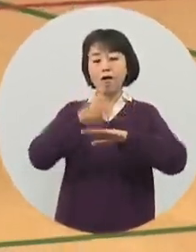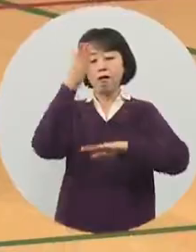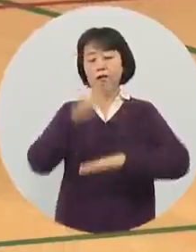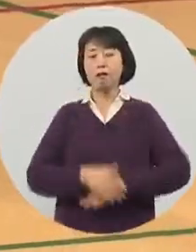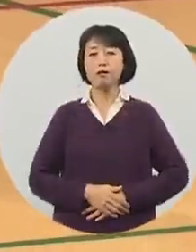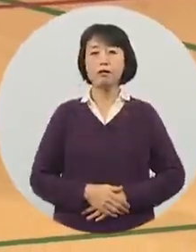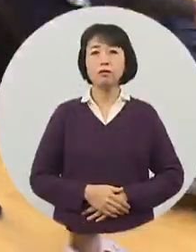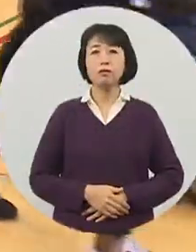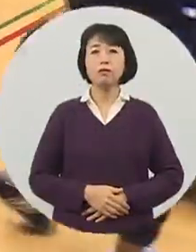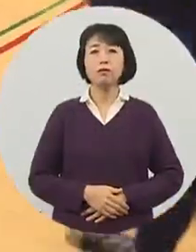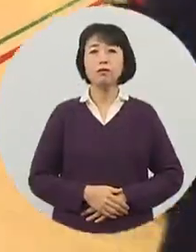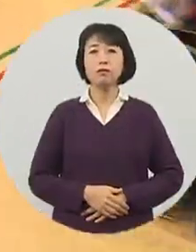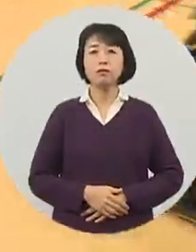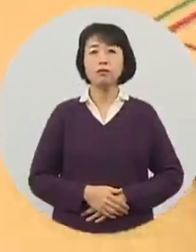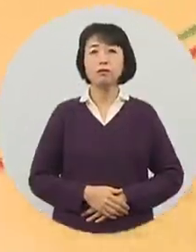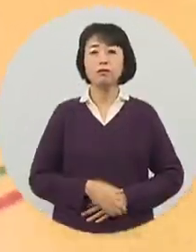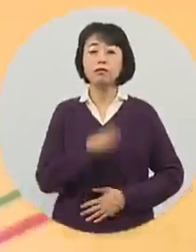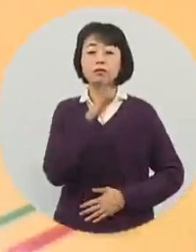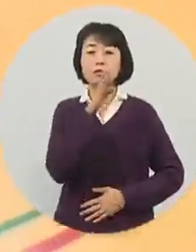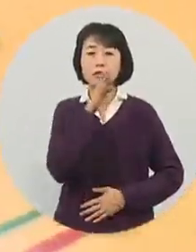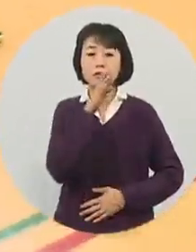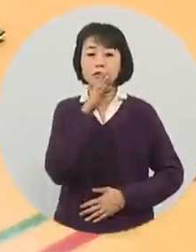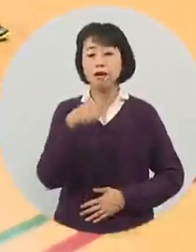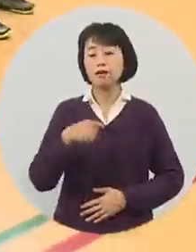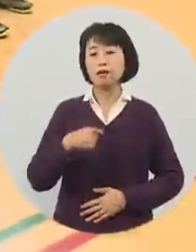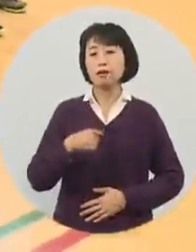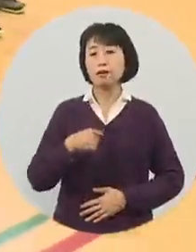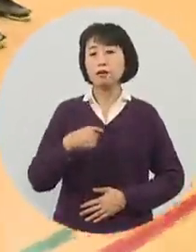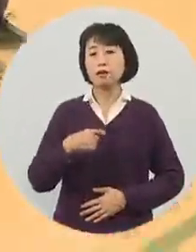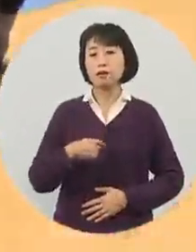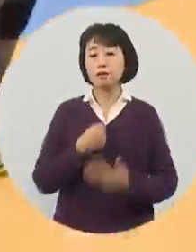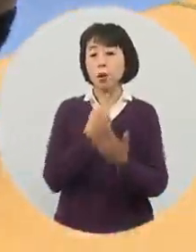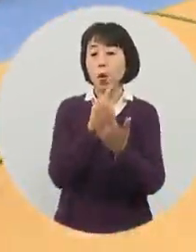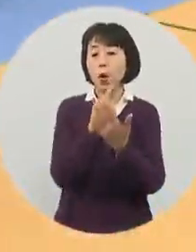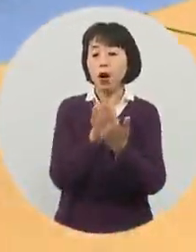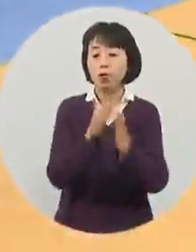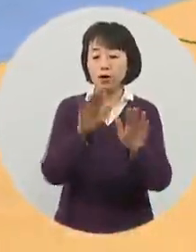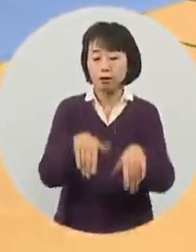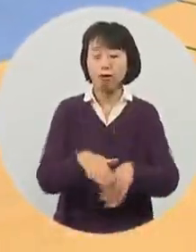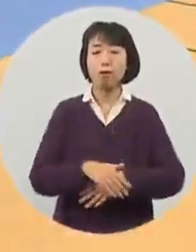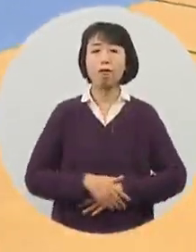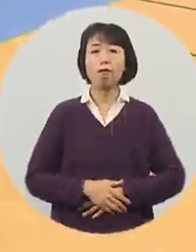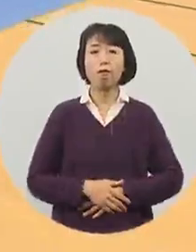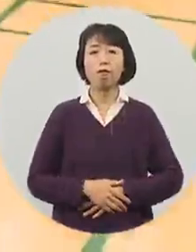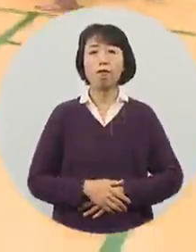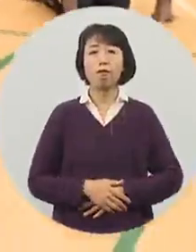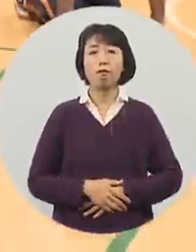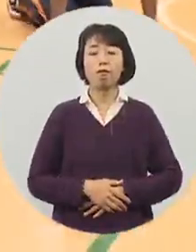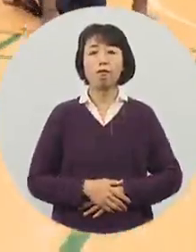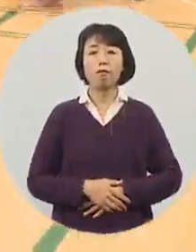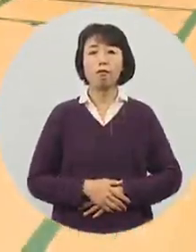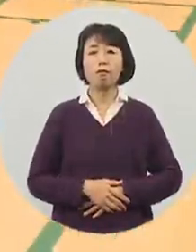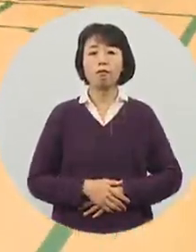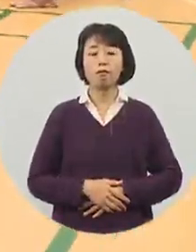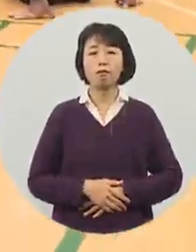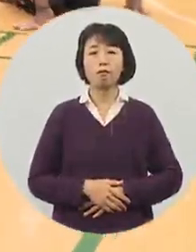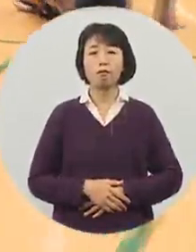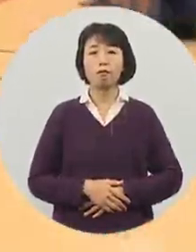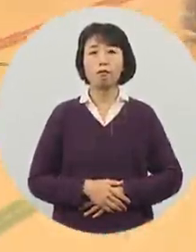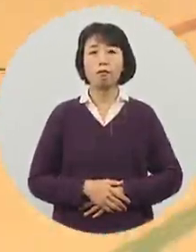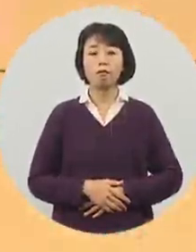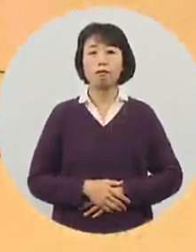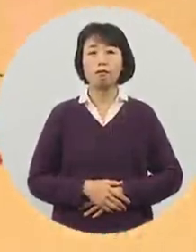。さあ実際に私も試合に参加させていただきました。 はい、では再開します。